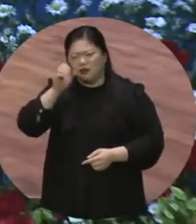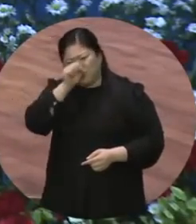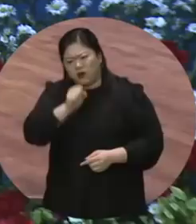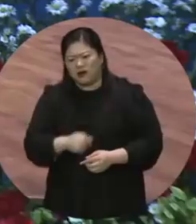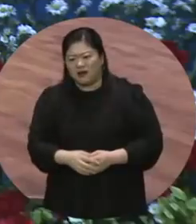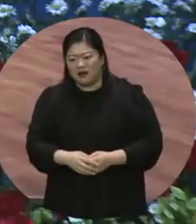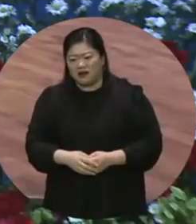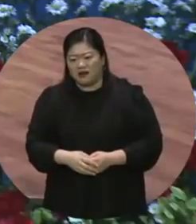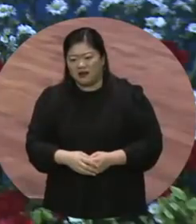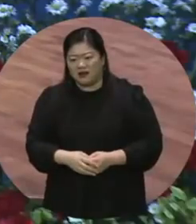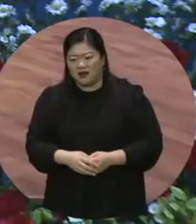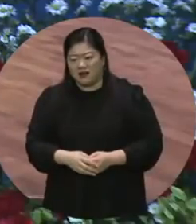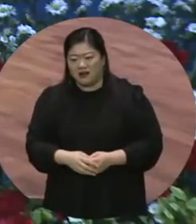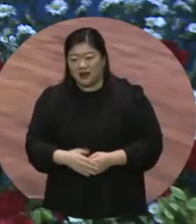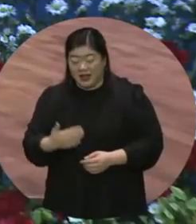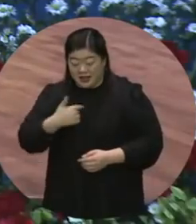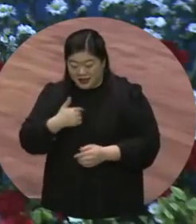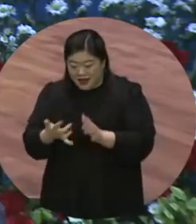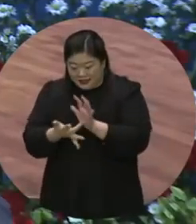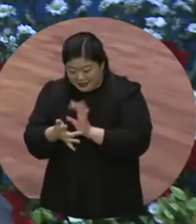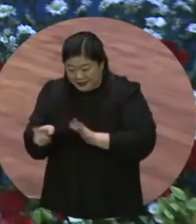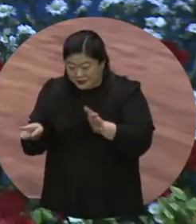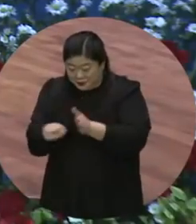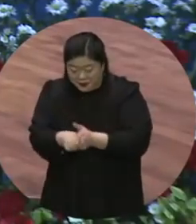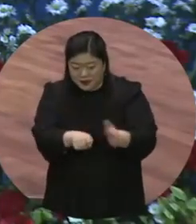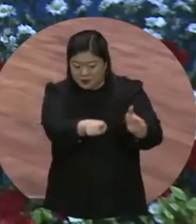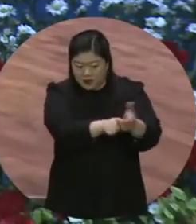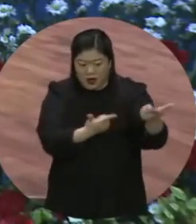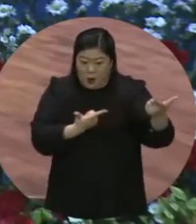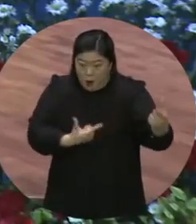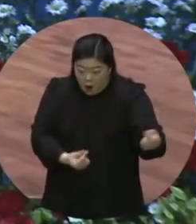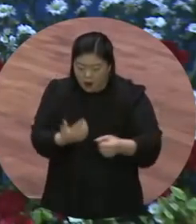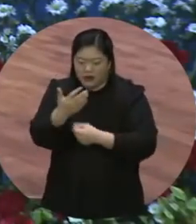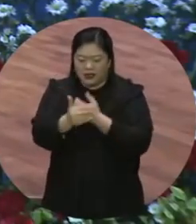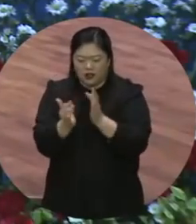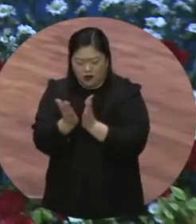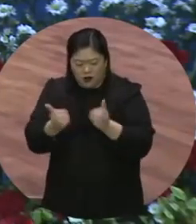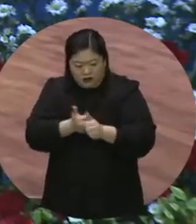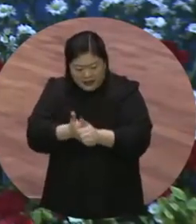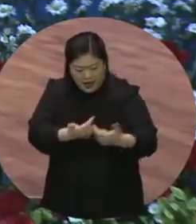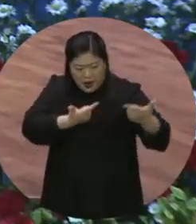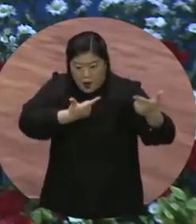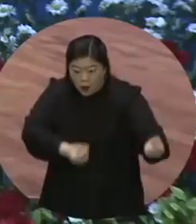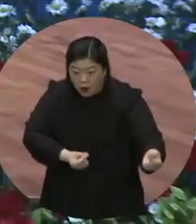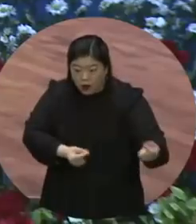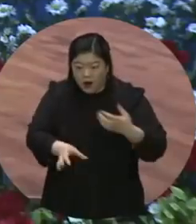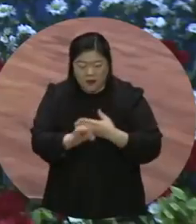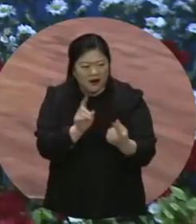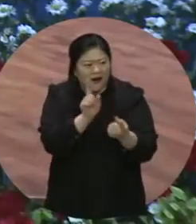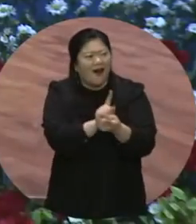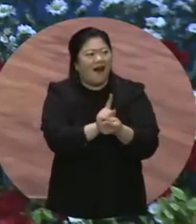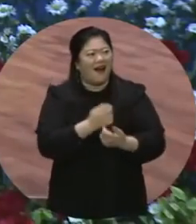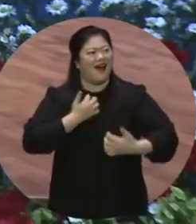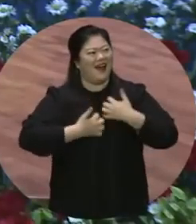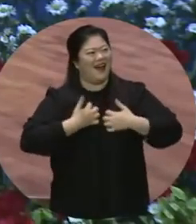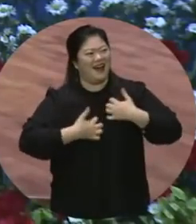정상이에요. 이 기도 신자들은 신앙생활 성경대로 한다고 하면 만나면 기뻐야